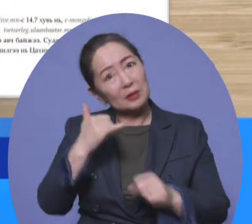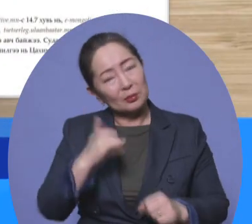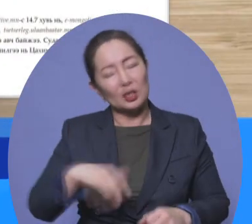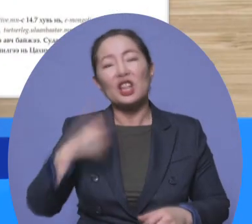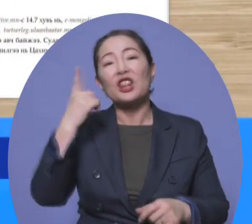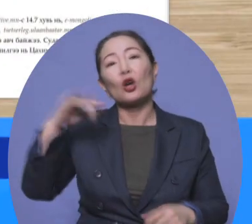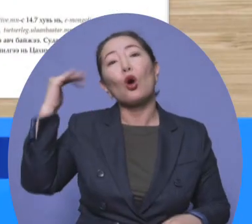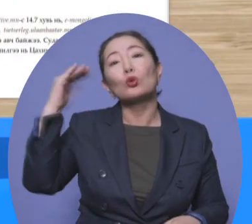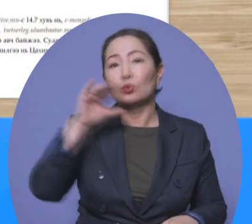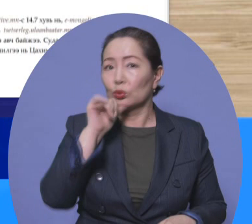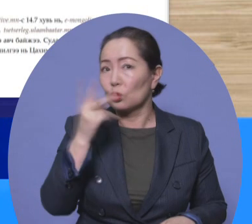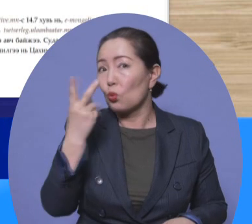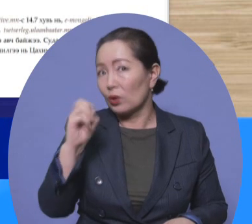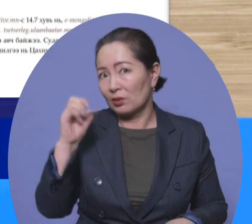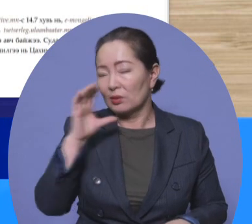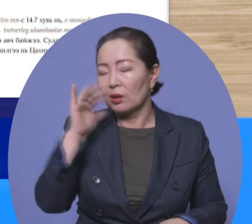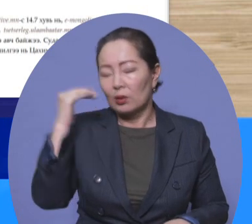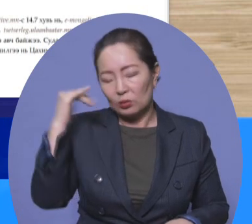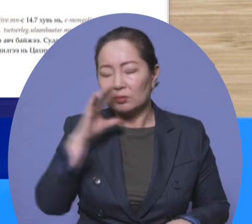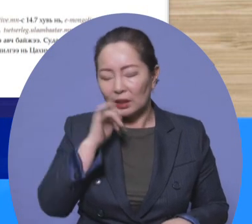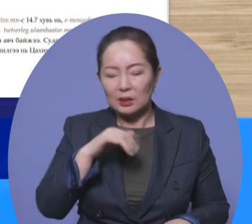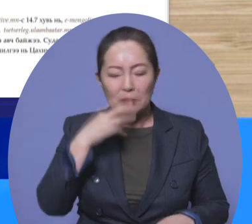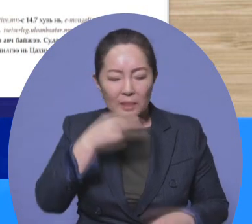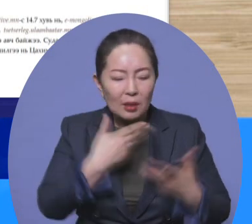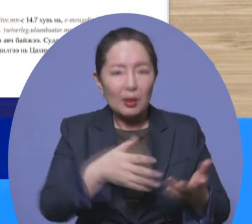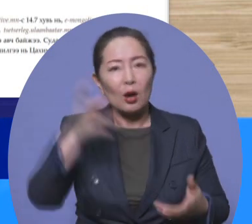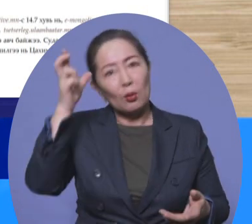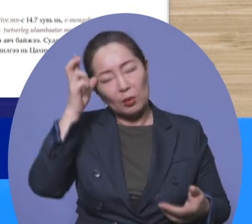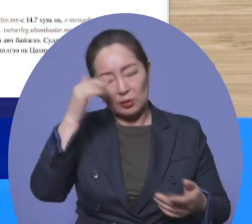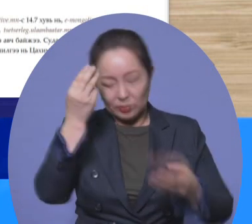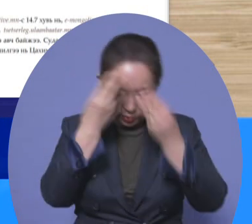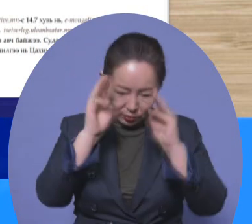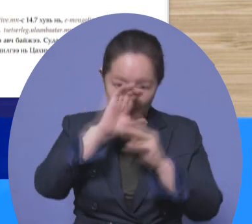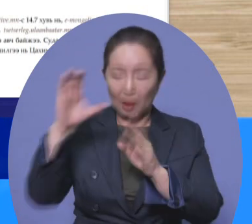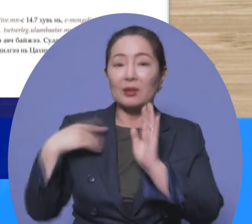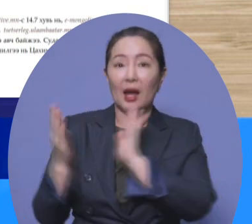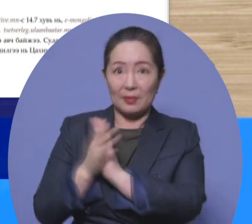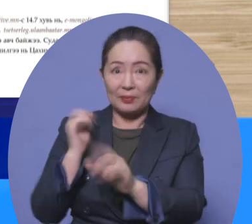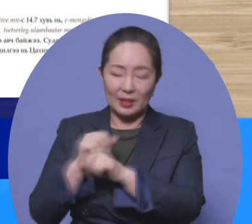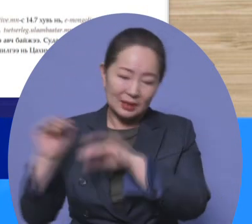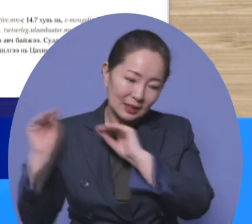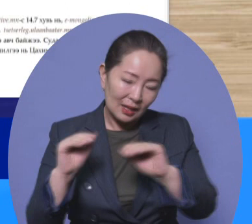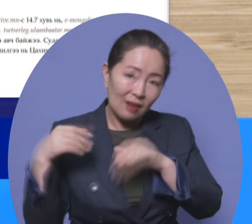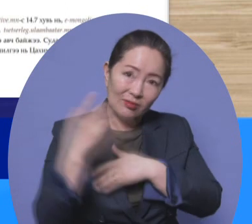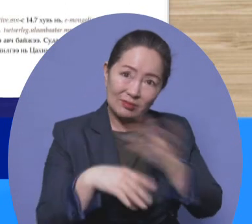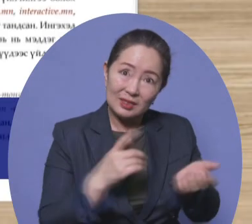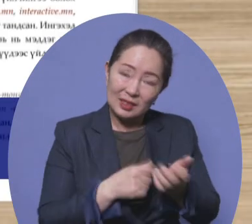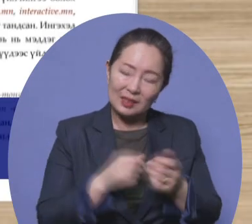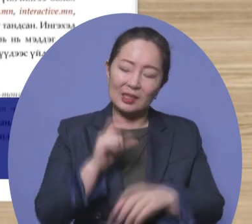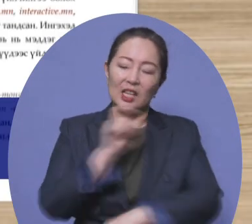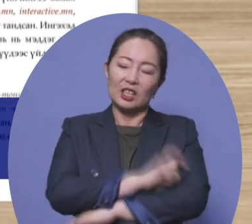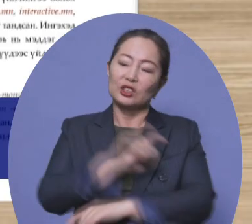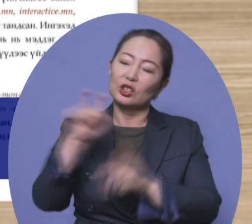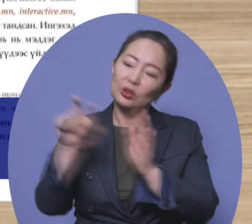өсвөр үе. За өсвөр үеийг хэн зориулсан мэдээлэл хийхтэй боловсрал шинжлэх ухааны байгууллагатай хамтарсан байдлаар агуулга